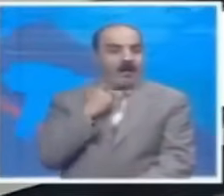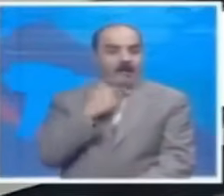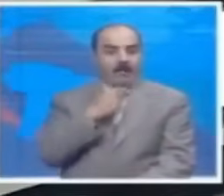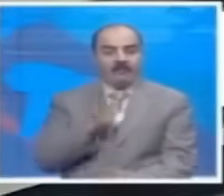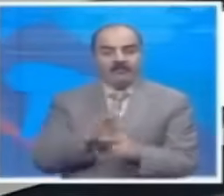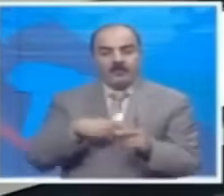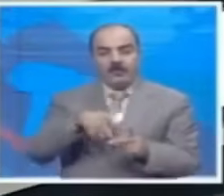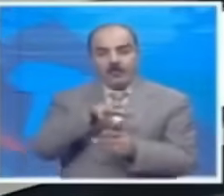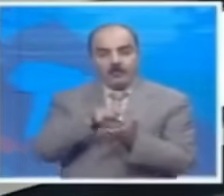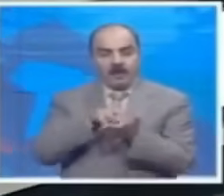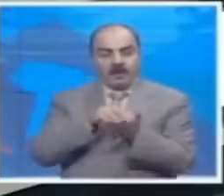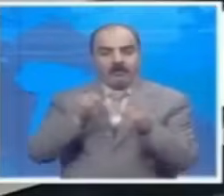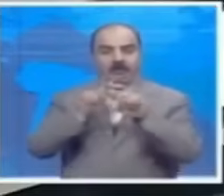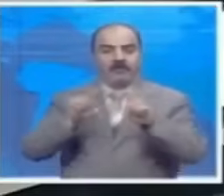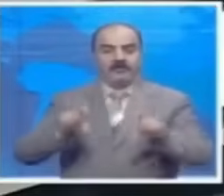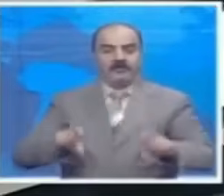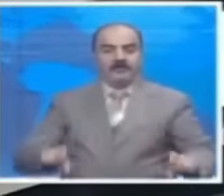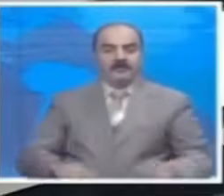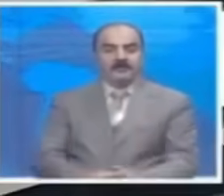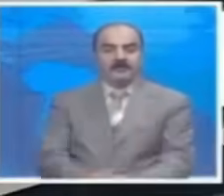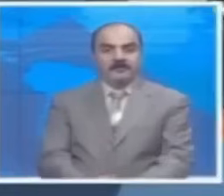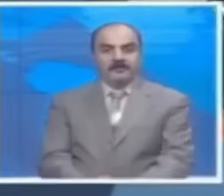أهلا بحضرتكم. بداية نشرة بالعناوين.